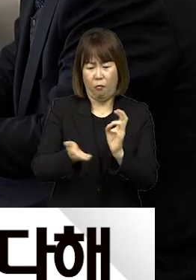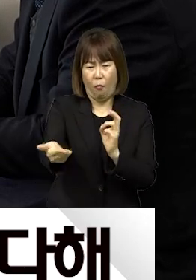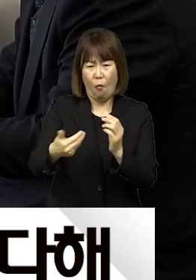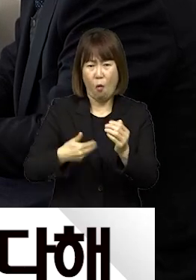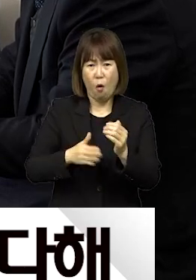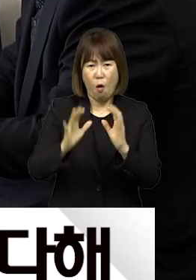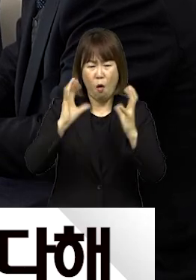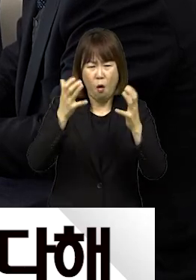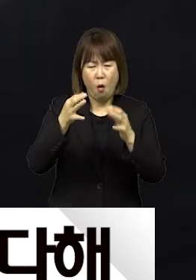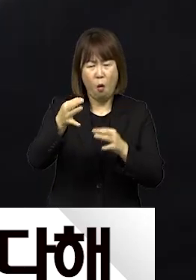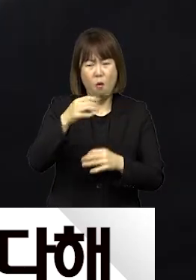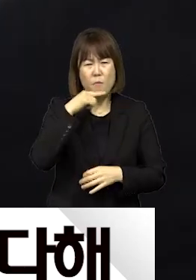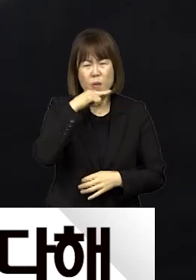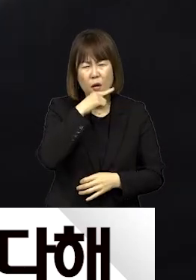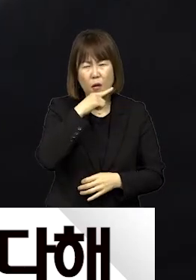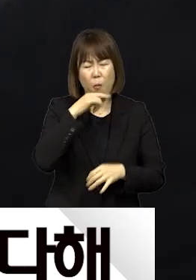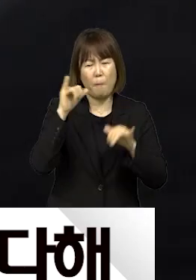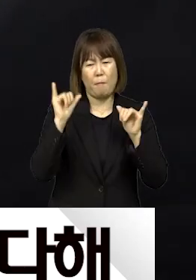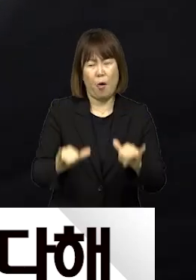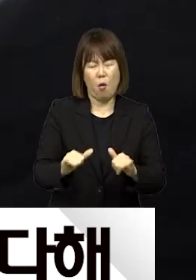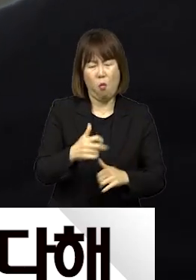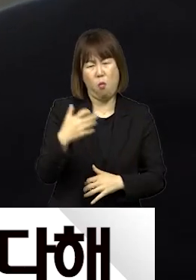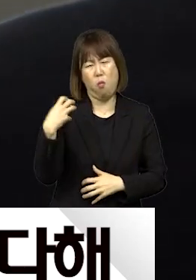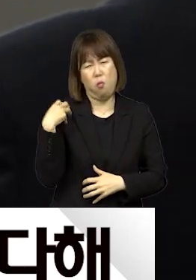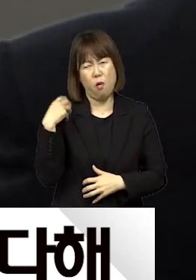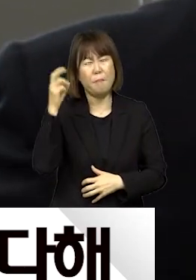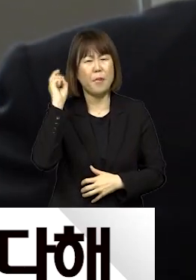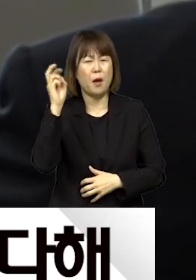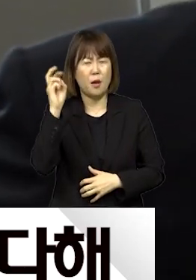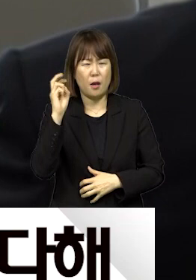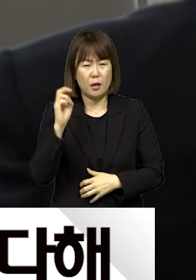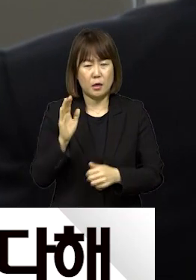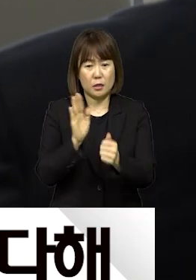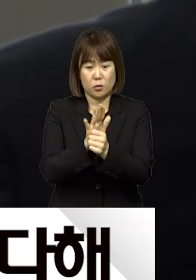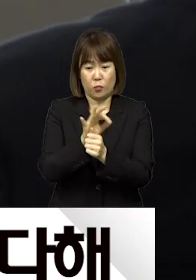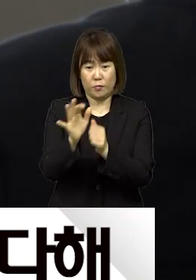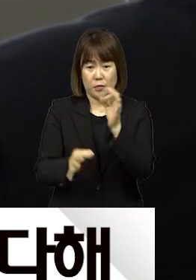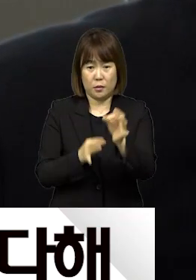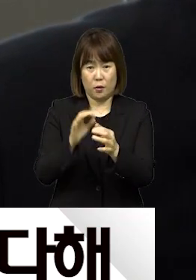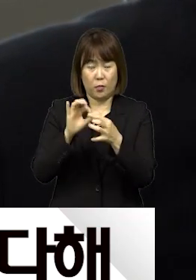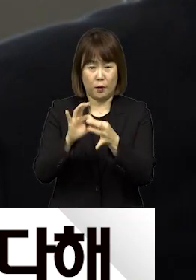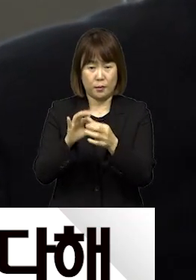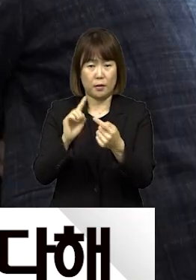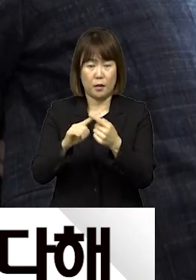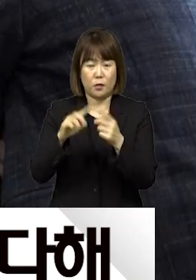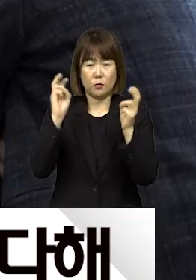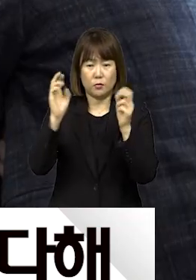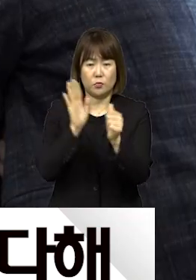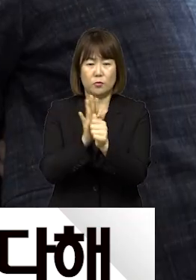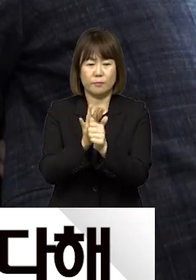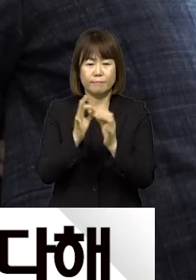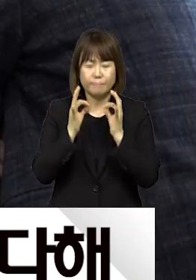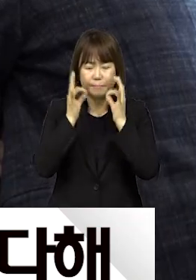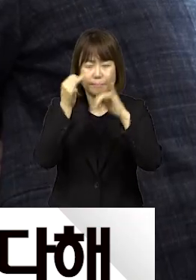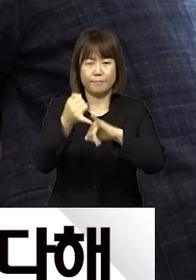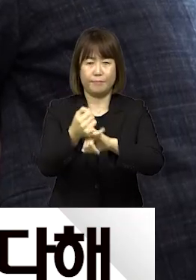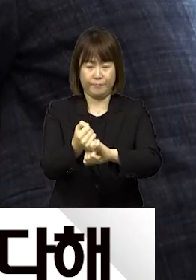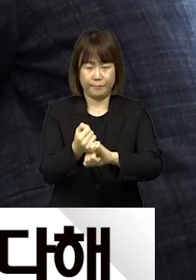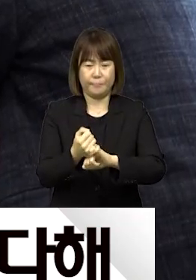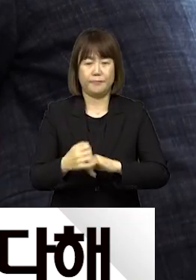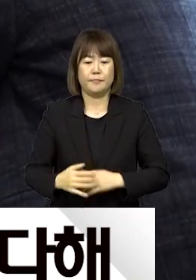등 여러모로 어려운 한 해가 될 것으로 예상된다며 여러 기간의 지원사업을 통해 기업지원의 최선을